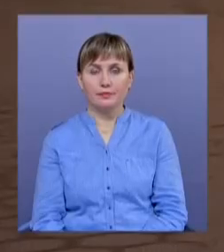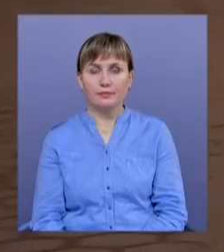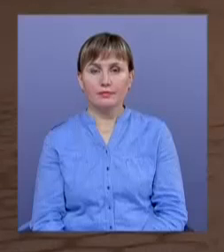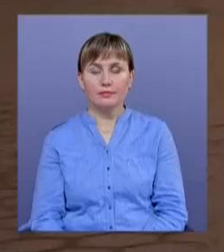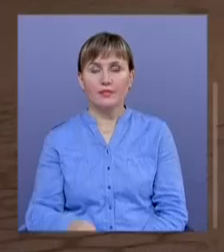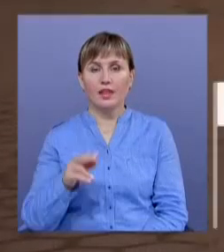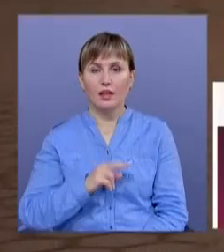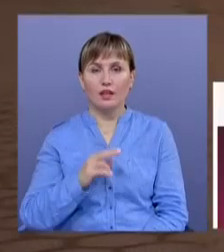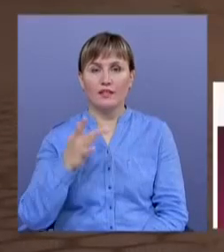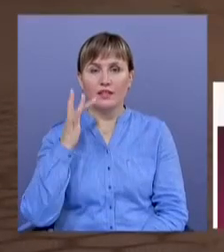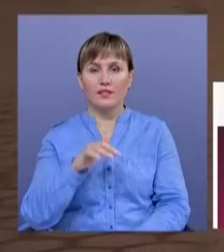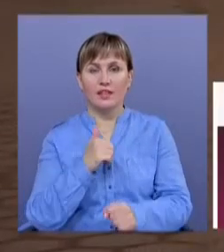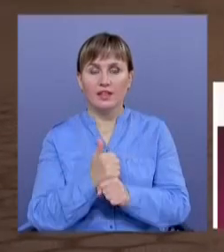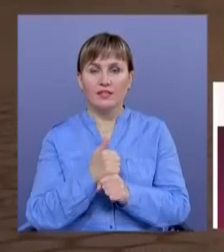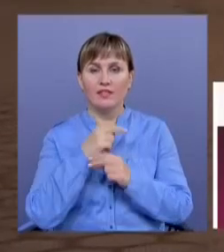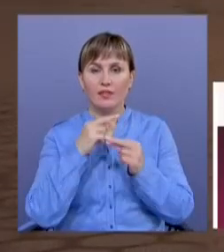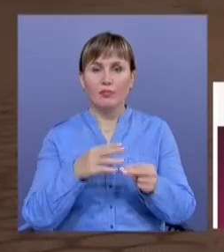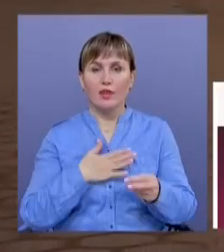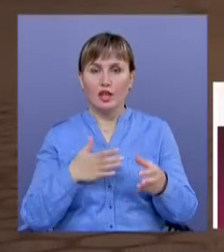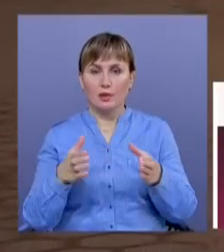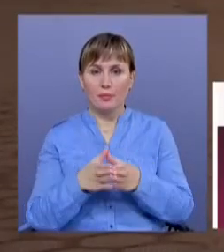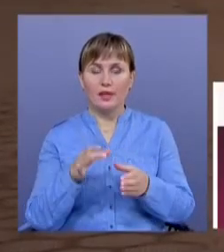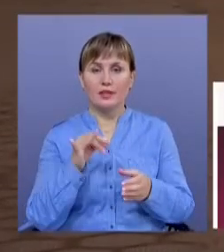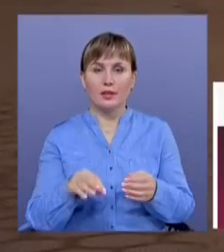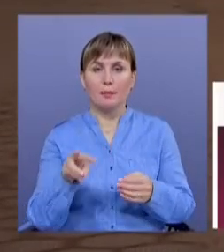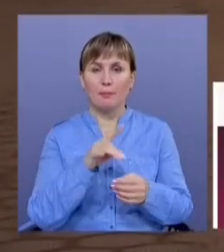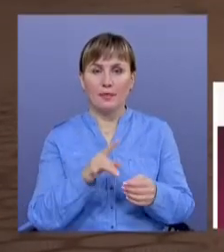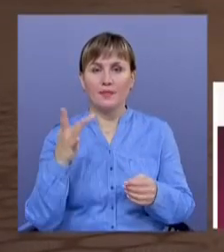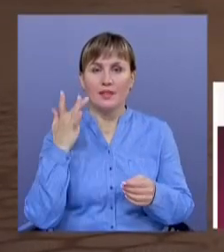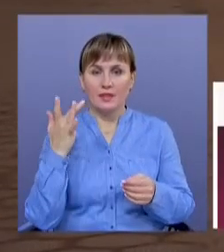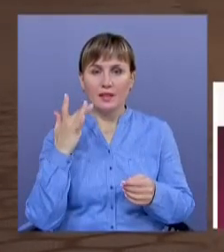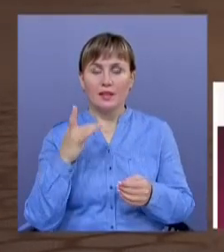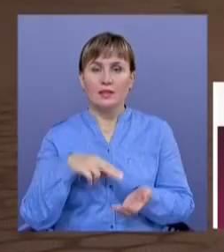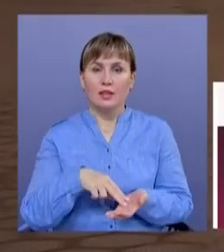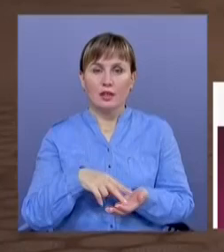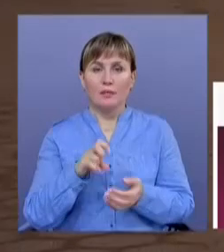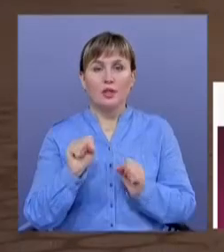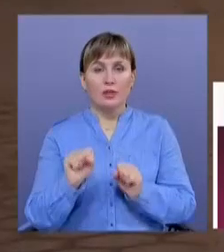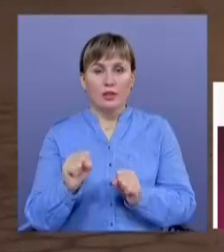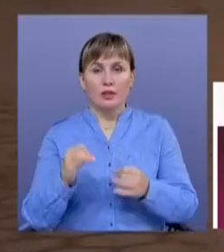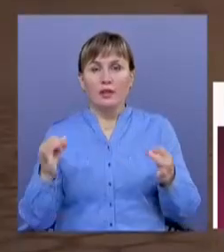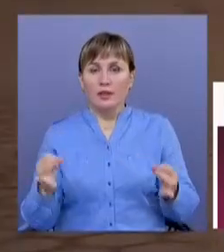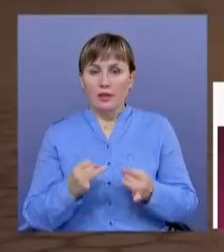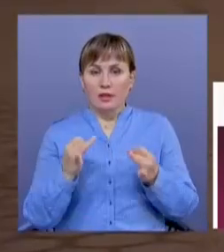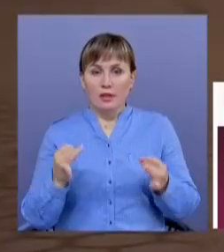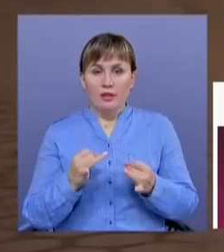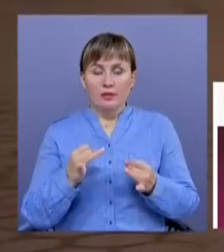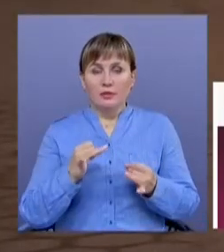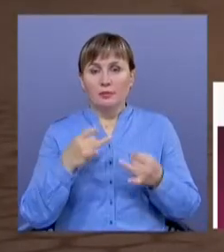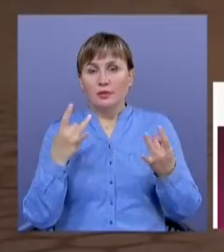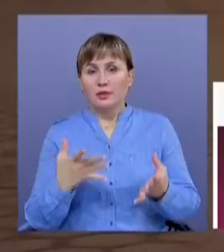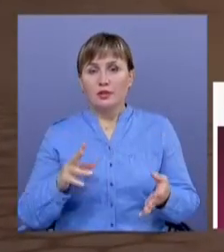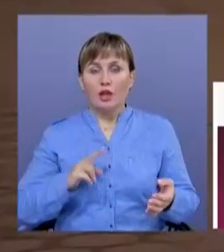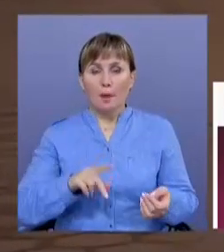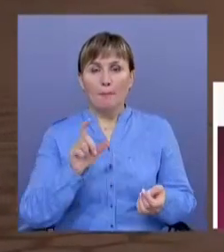Рабочий всегда во главе внимания нашей партии. Мы всегда стоим на защите интересов простых